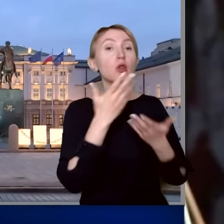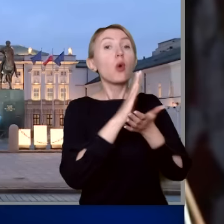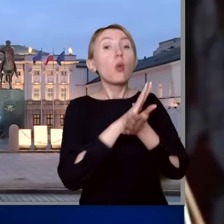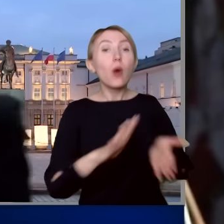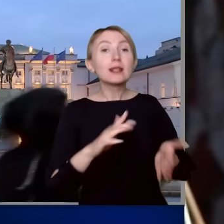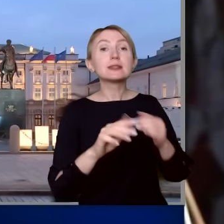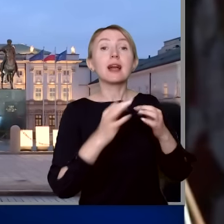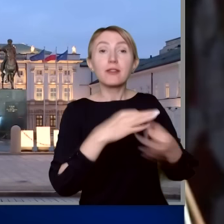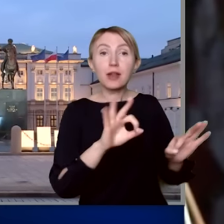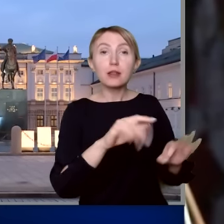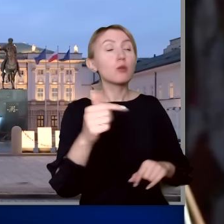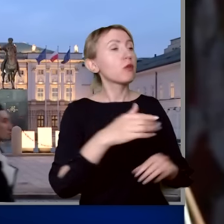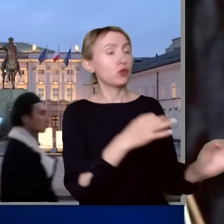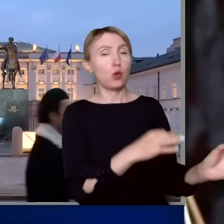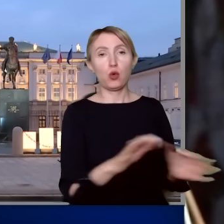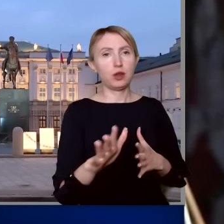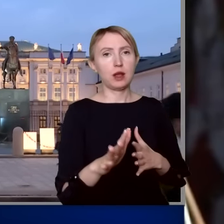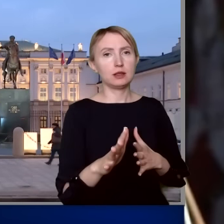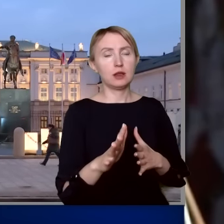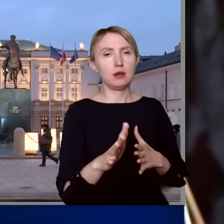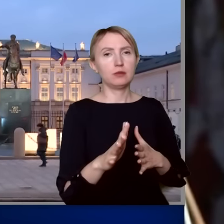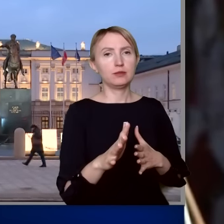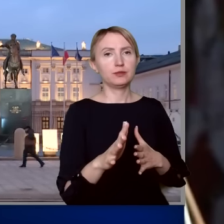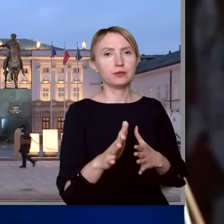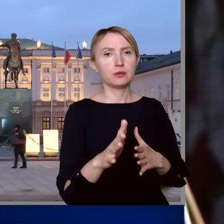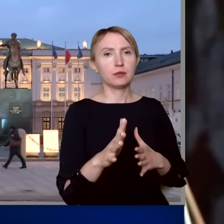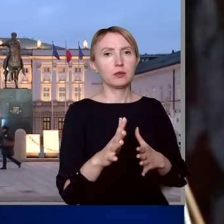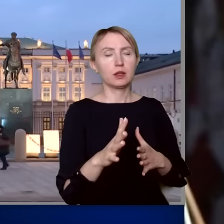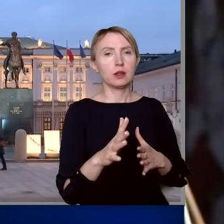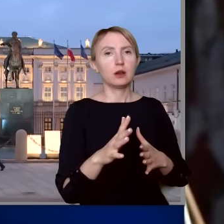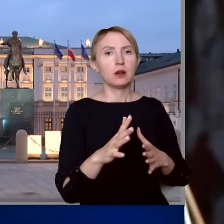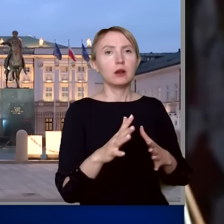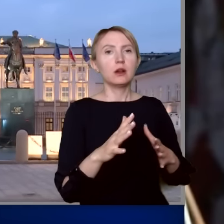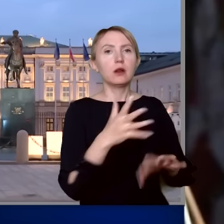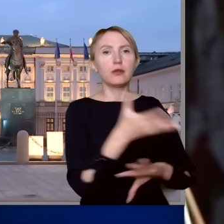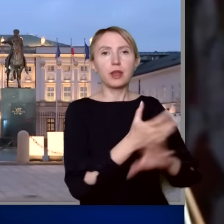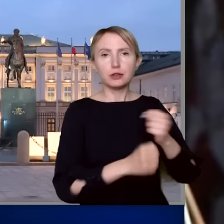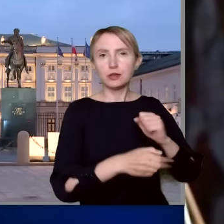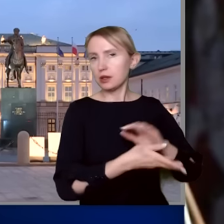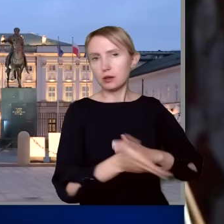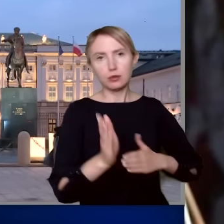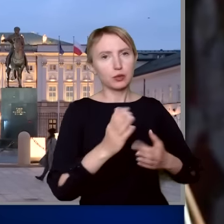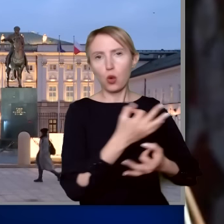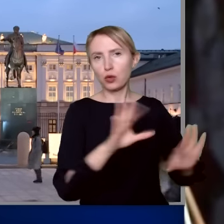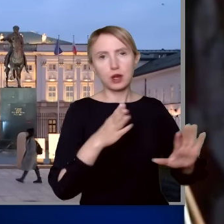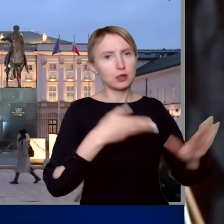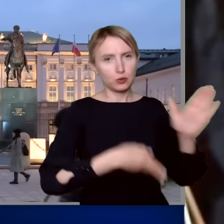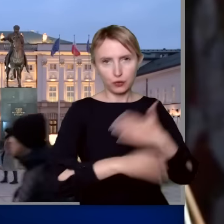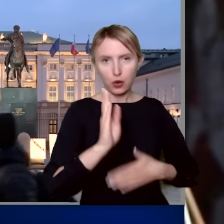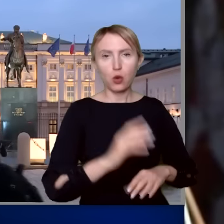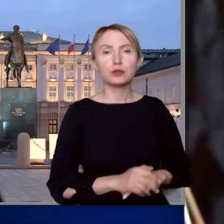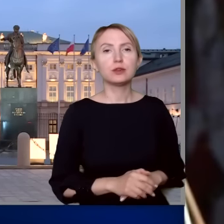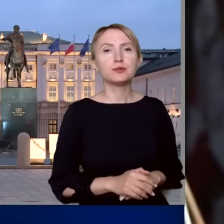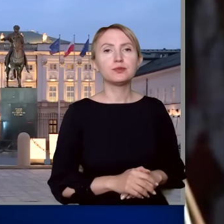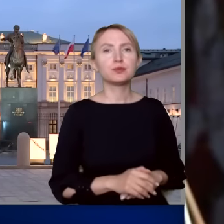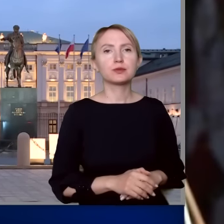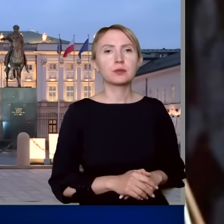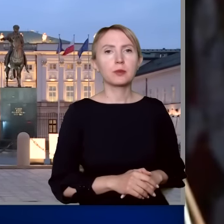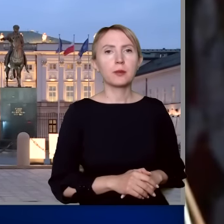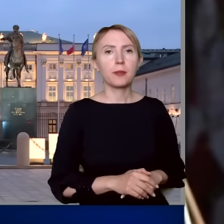powoduje natychmiastowe opuszczenie zakładu karnego. Uniewinniony nie